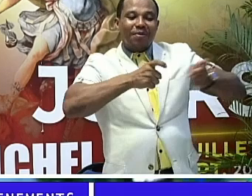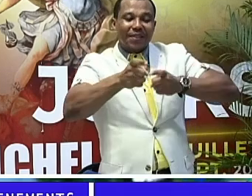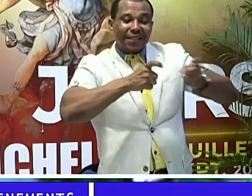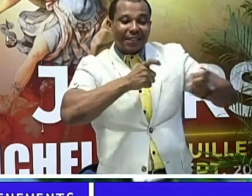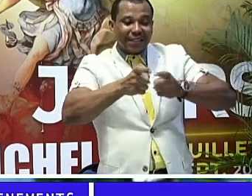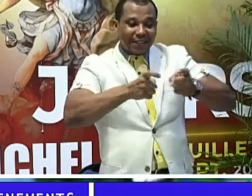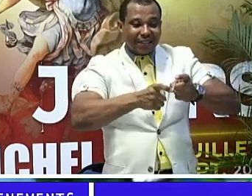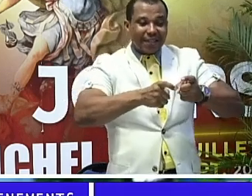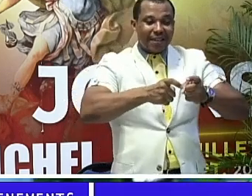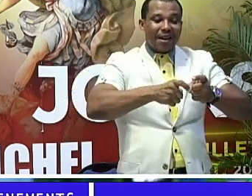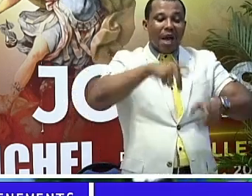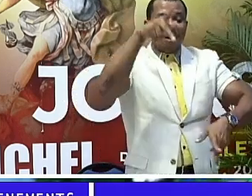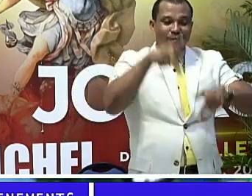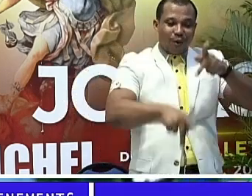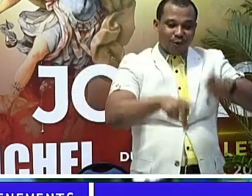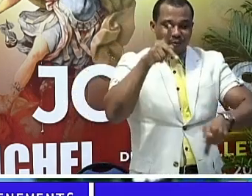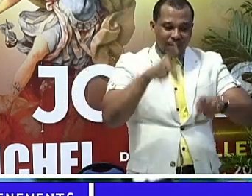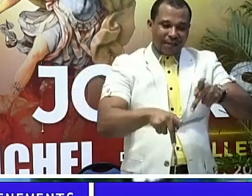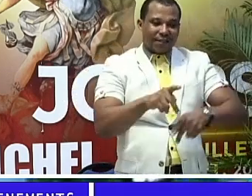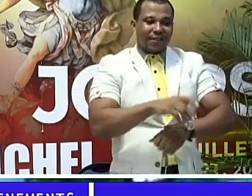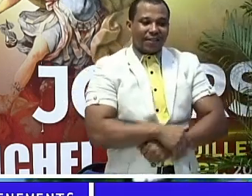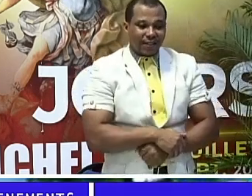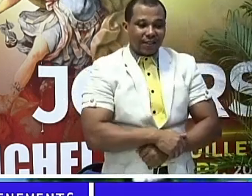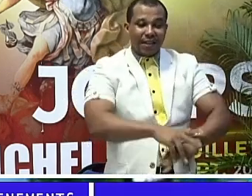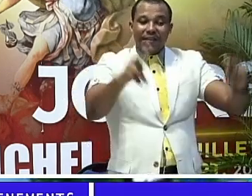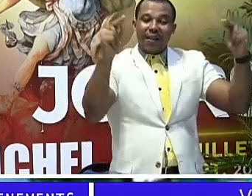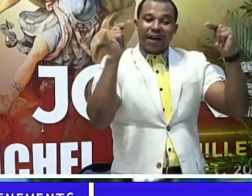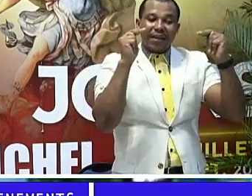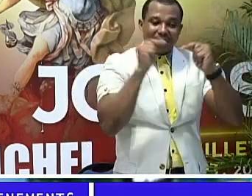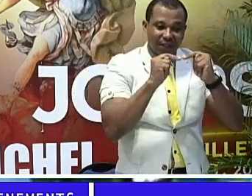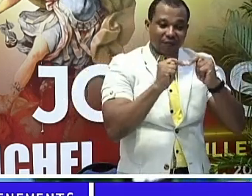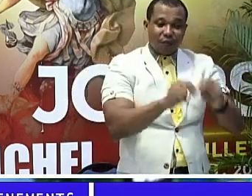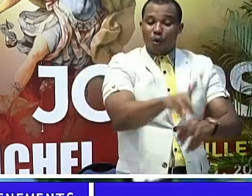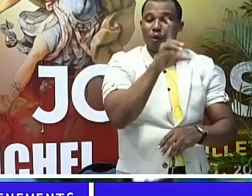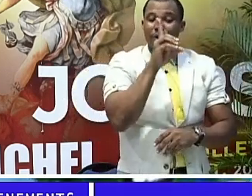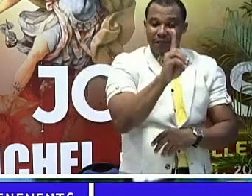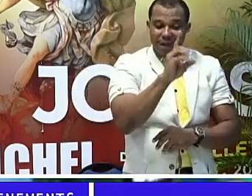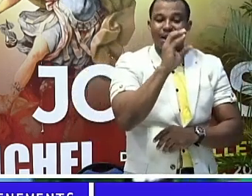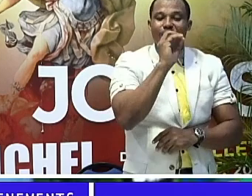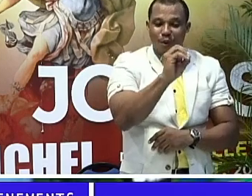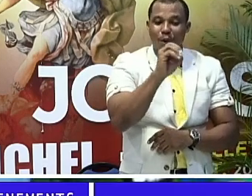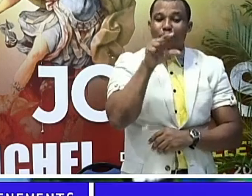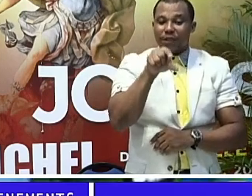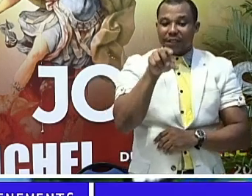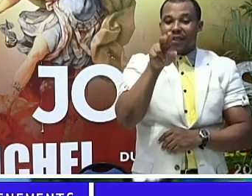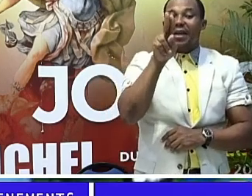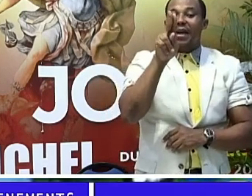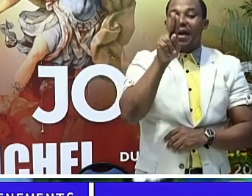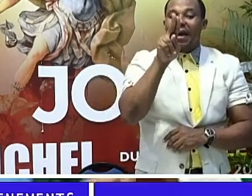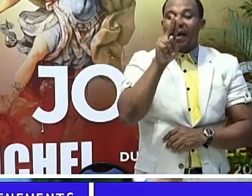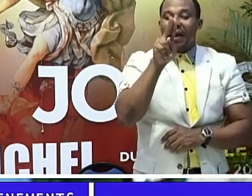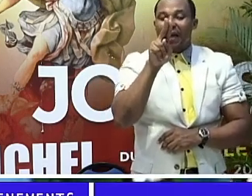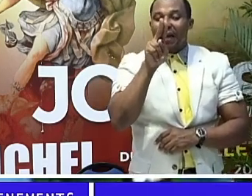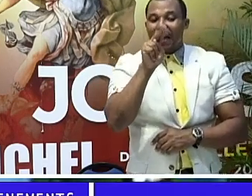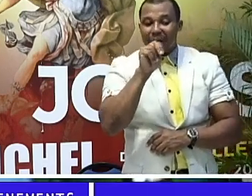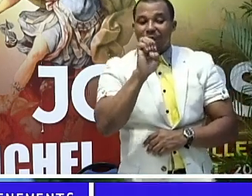niveau spirituel comme sacrement, au niveau de dogme, gens que nous gagnons. Et c'est l'église ça qui gagne dans